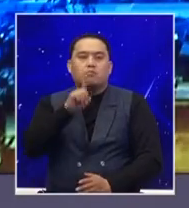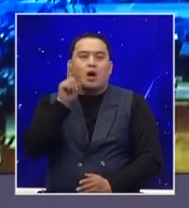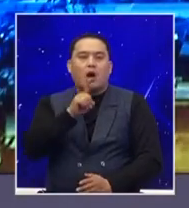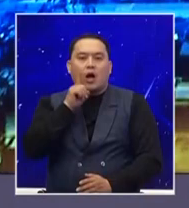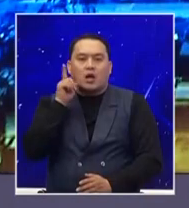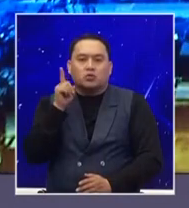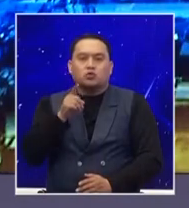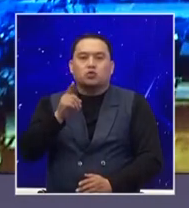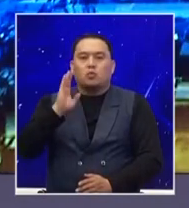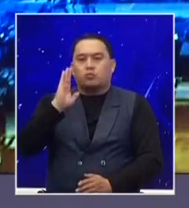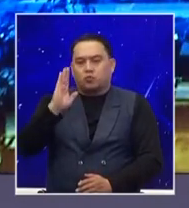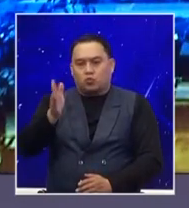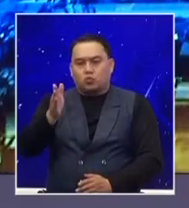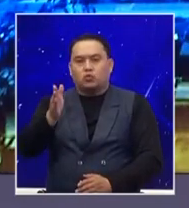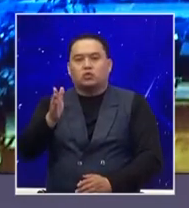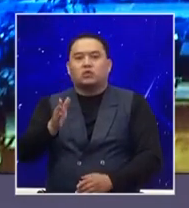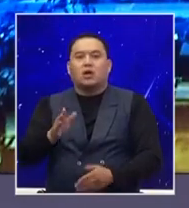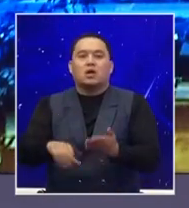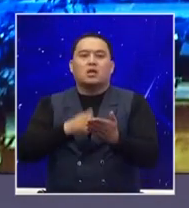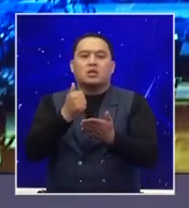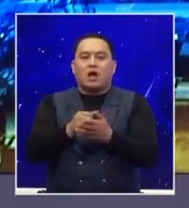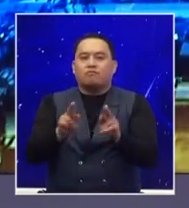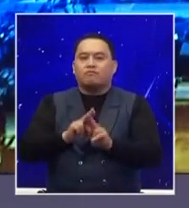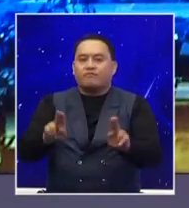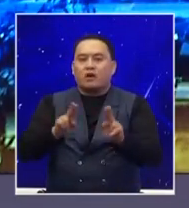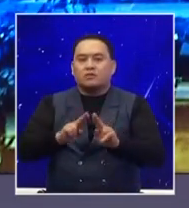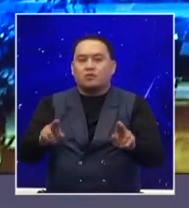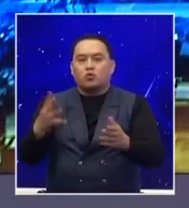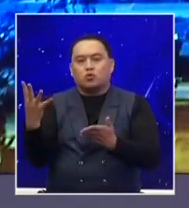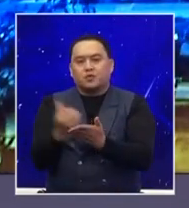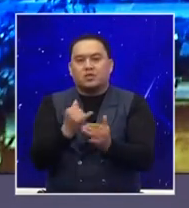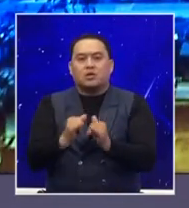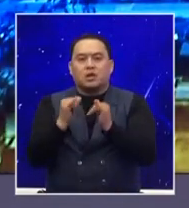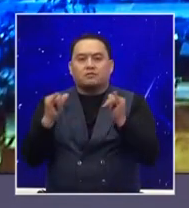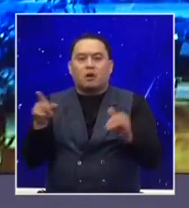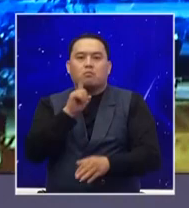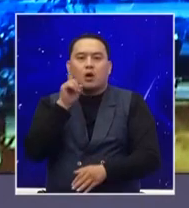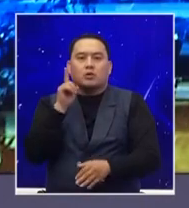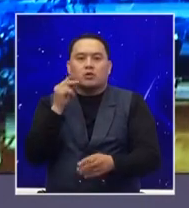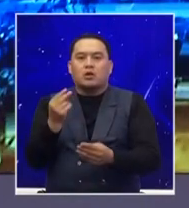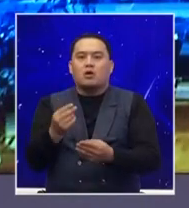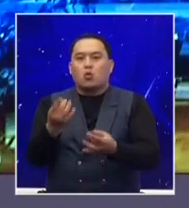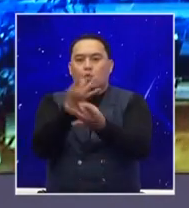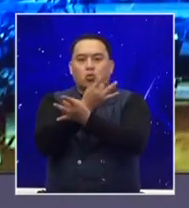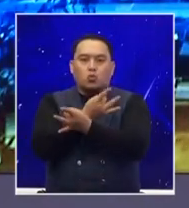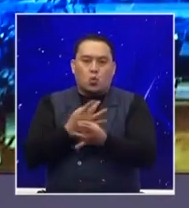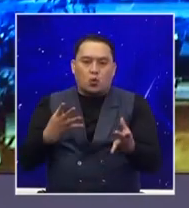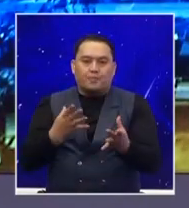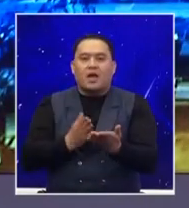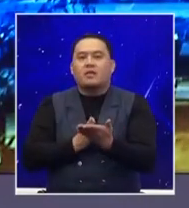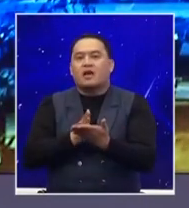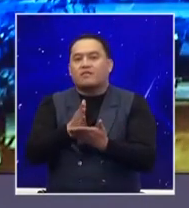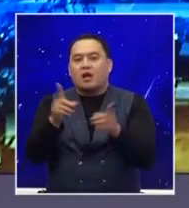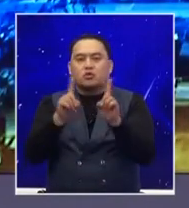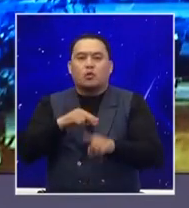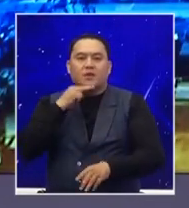Молодежь – двигатель будущего. Одна из ключевых ролей в воспитании и успешном развитии молодого поколения – играет культура. Этой отрасли